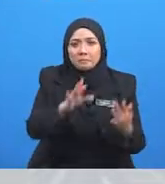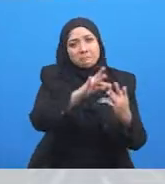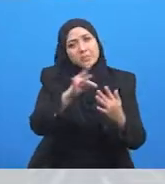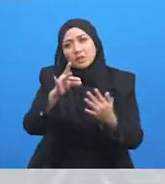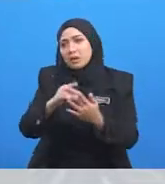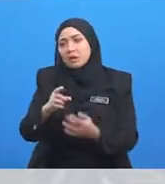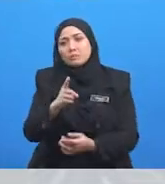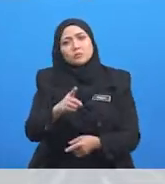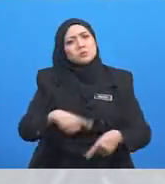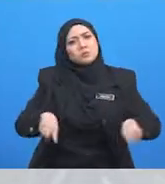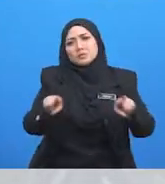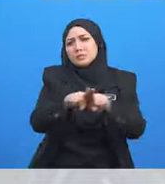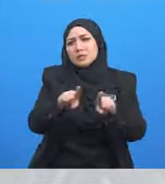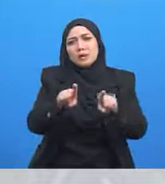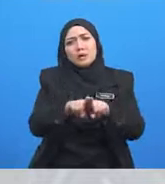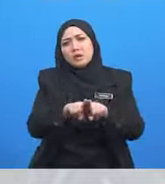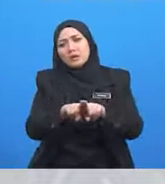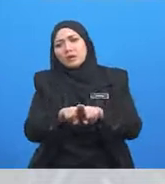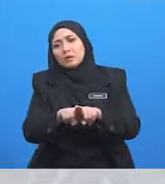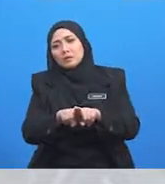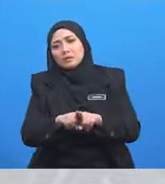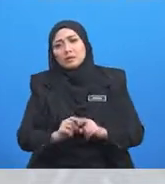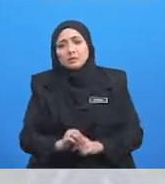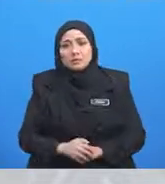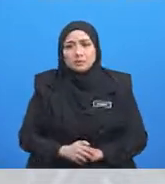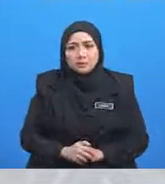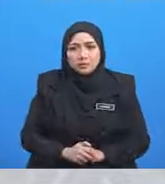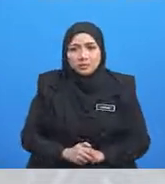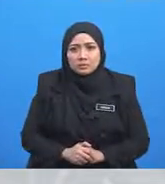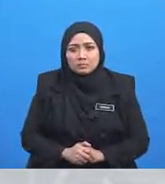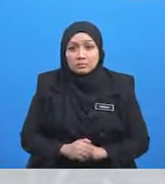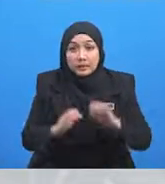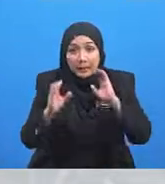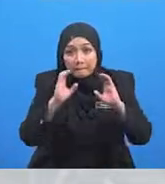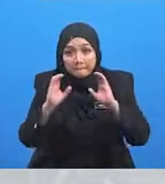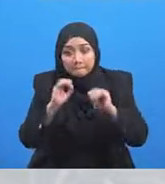pilihan musang berbulu arnab biarpun menyamar cekap.